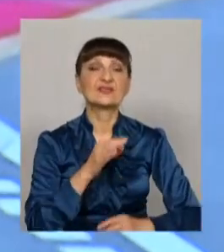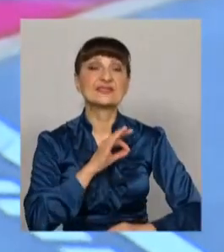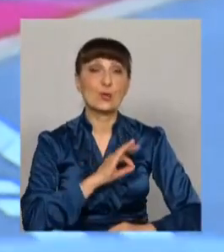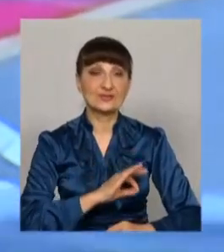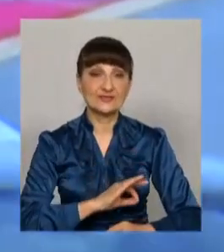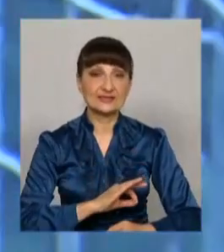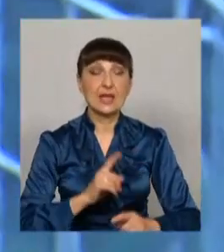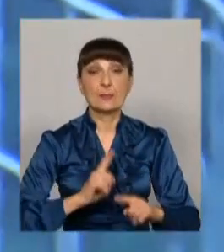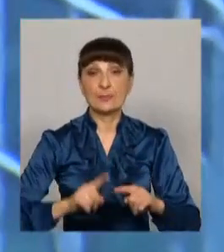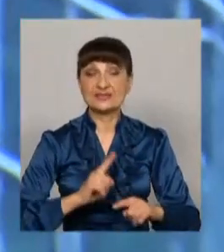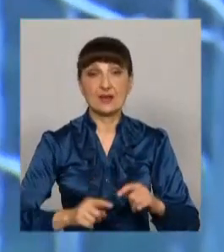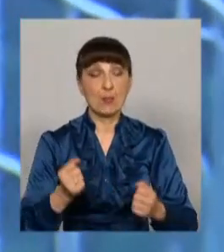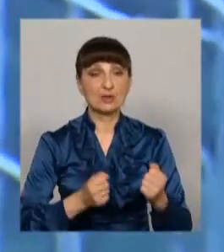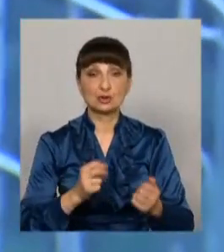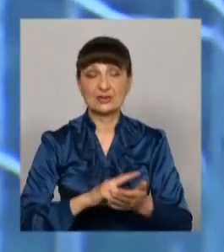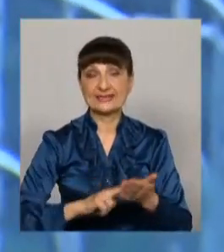и побыстрее снять машину.